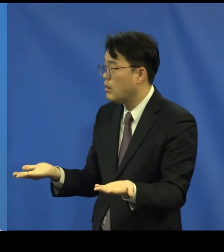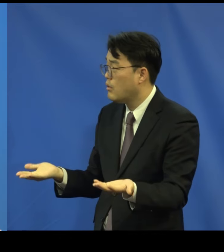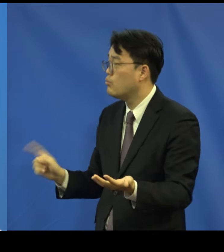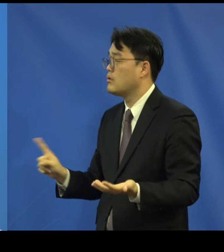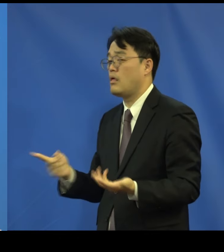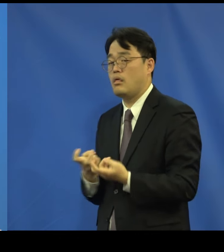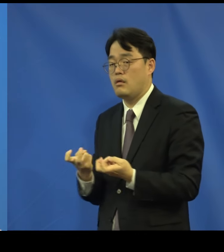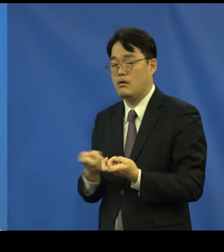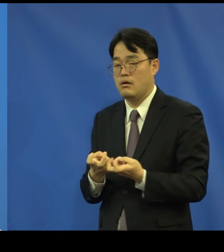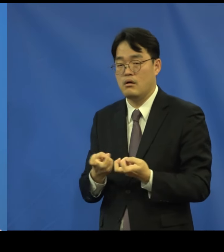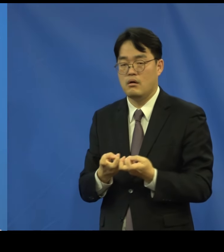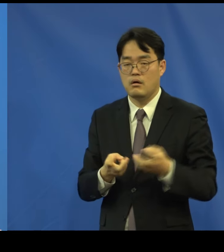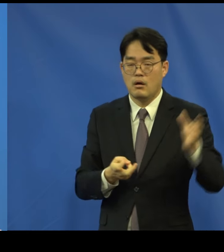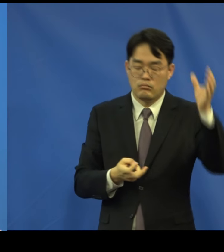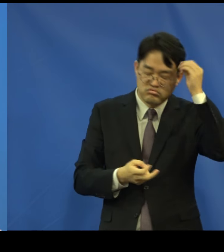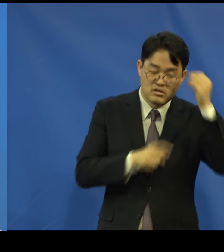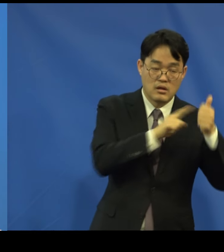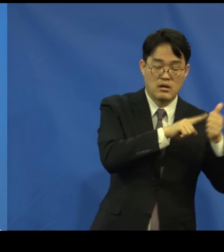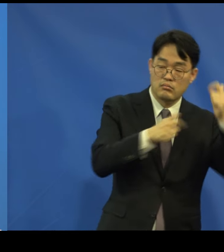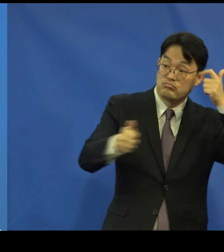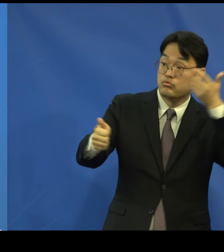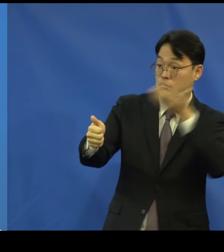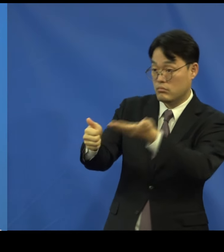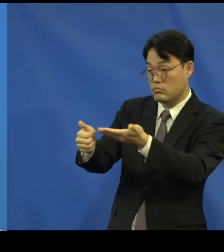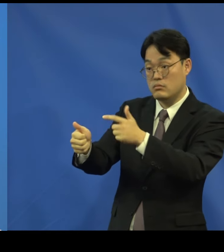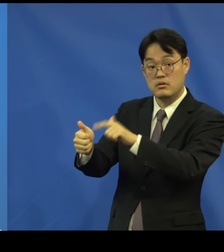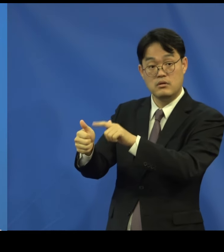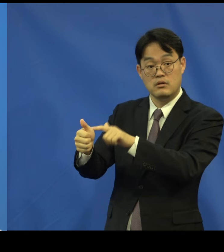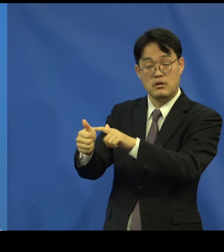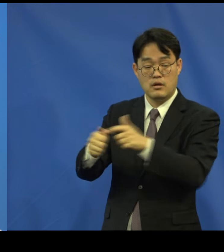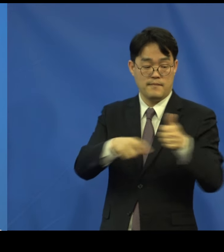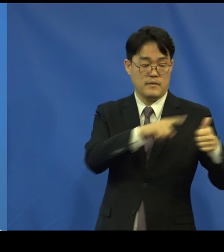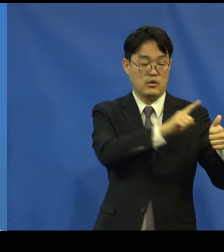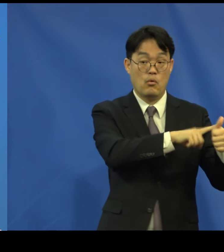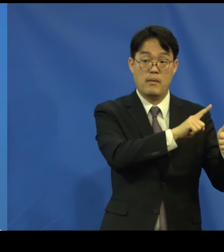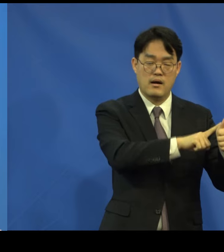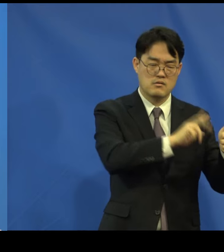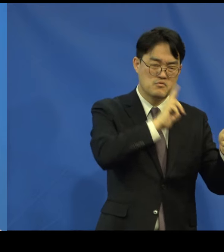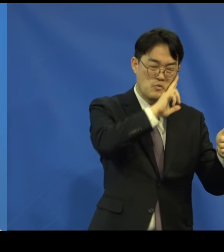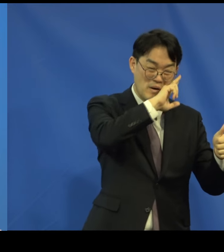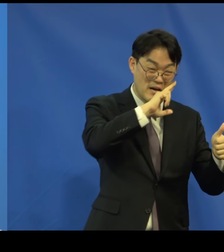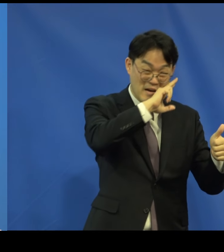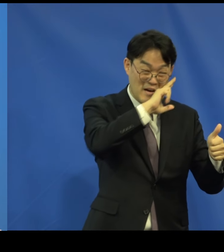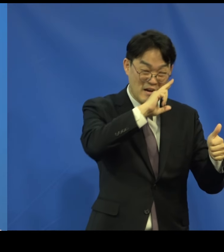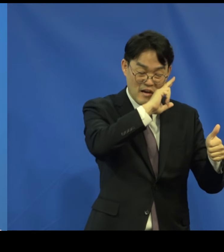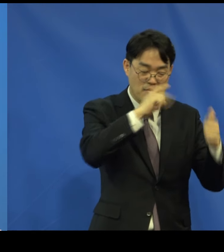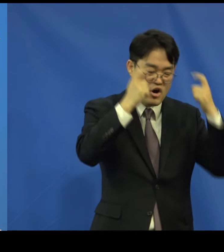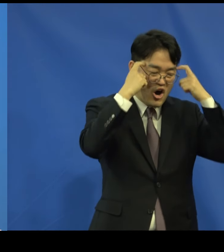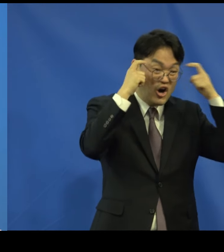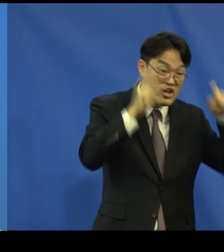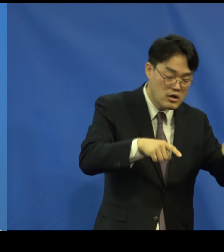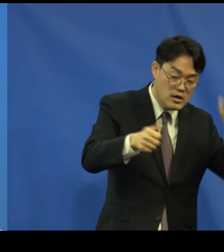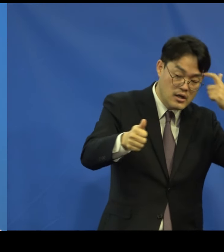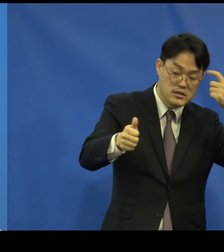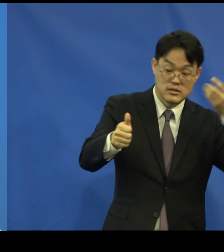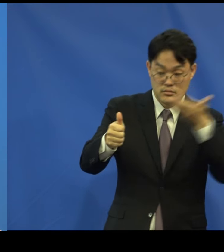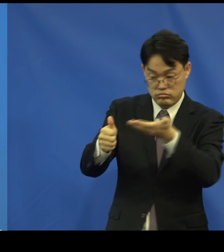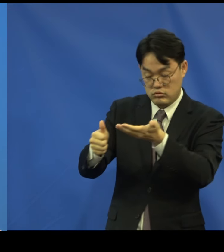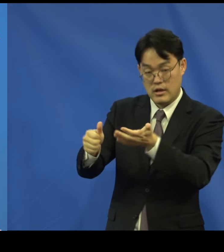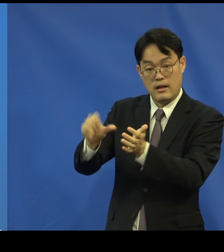던졌는데 놀랍게도 이 도마의 우문, 아주 미련한 질문에